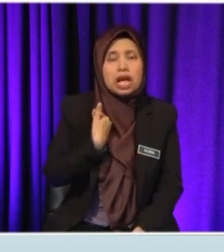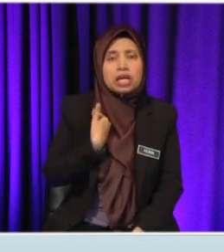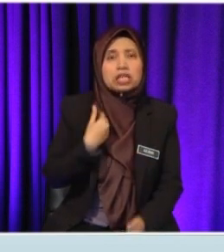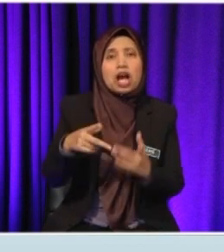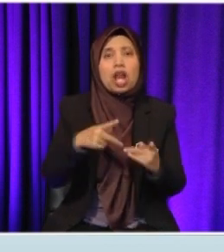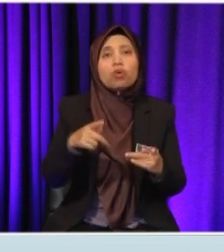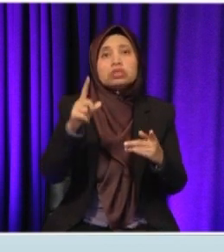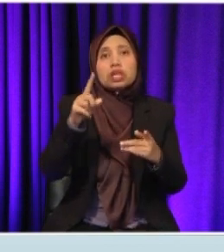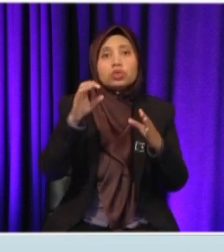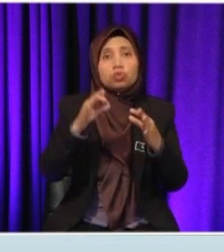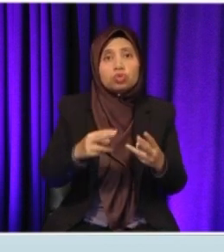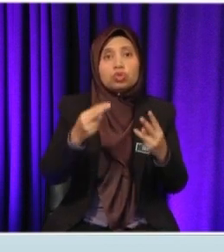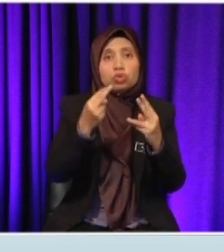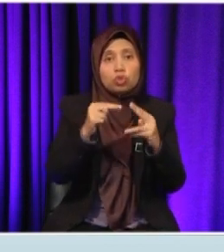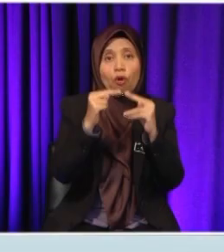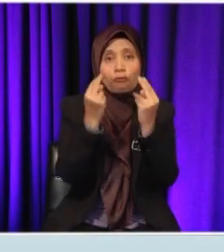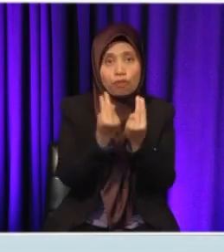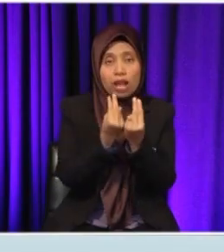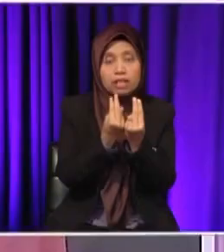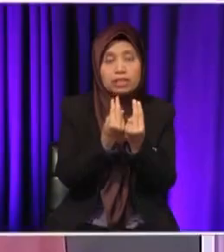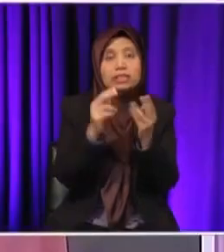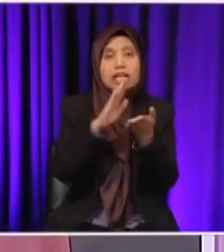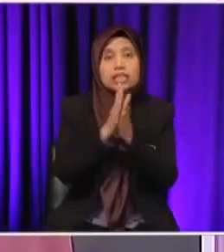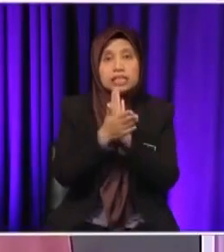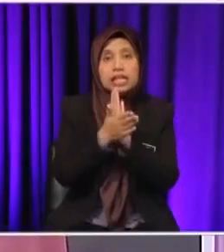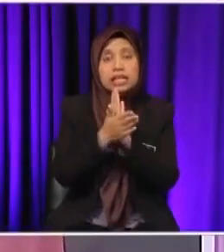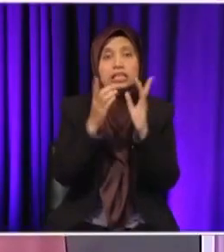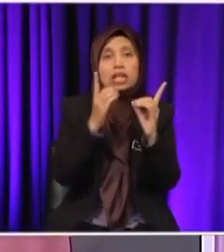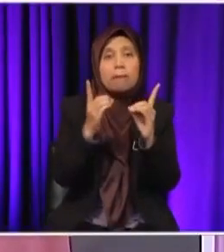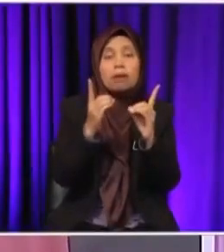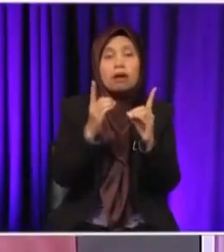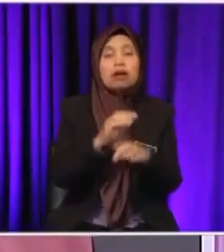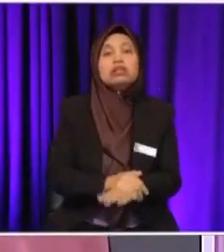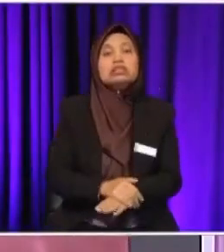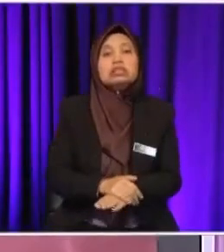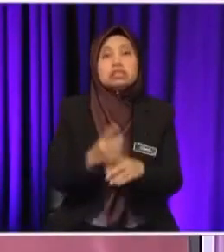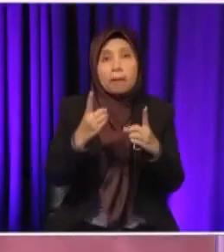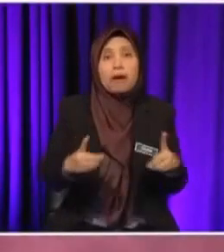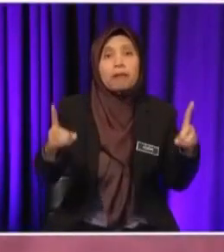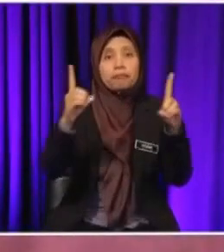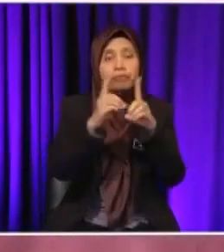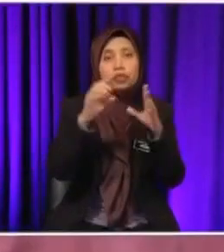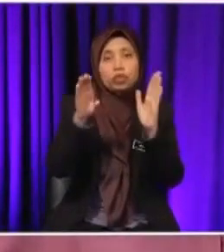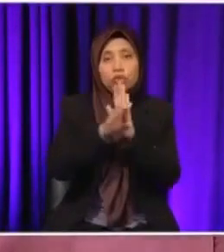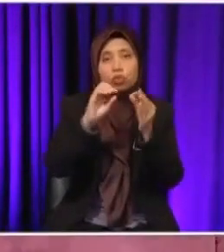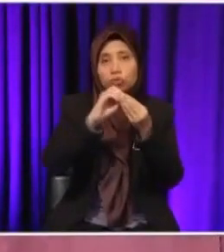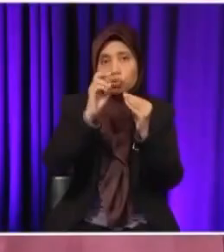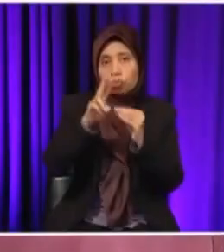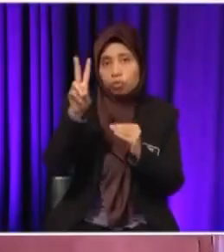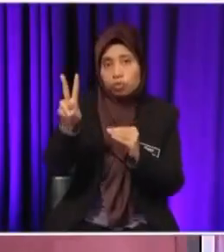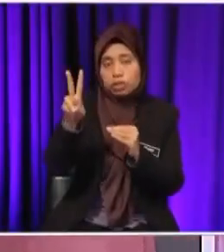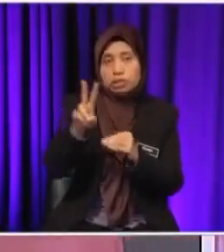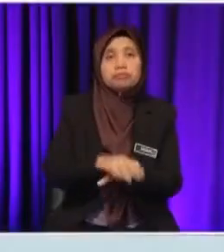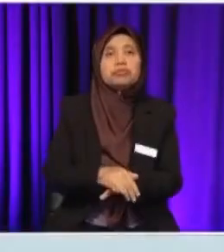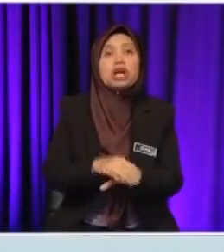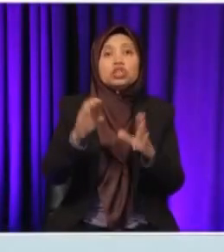novel dijadikan cerita drama ataupun filem adaptasi. Okey, contoh yang kedua kita lihat, ini adalah